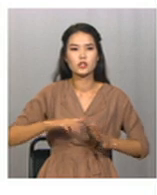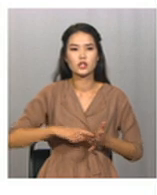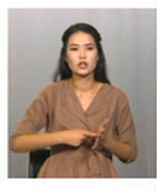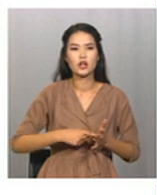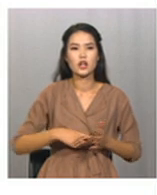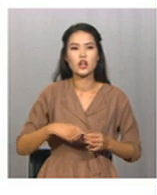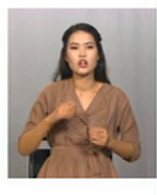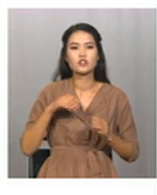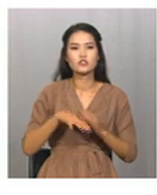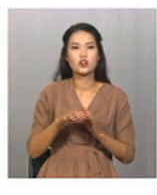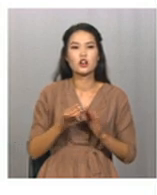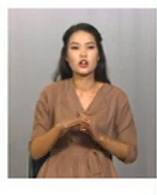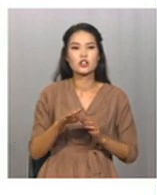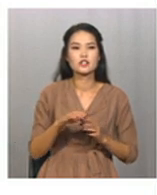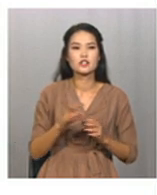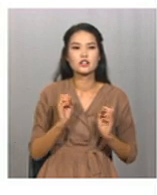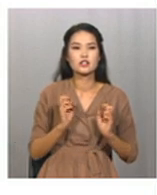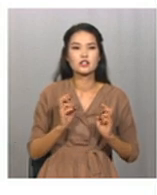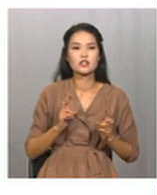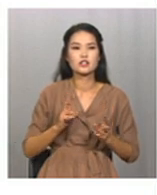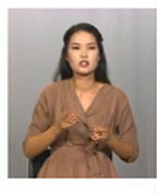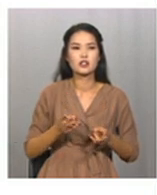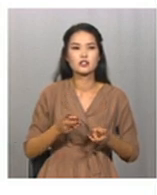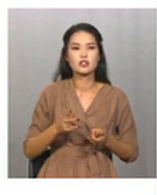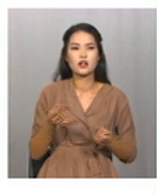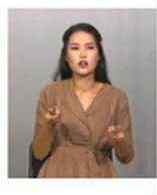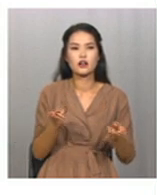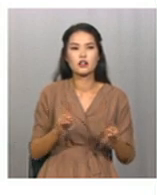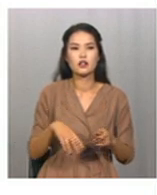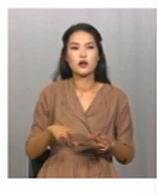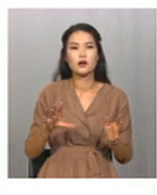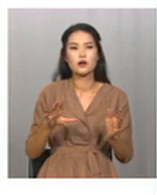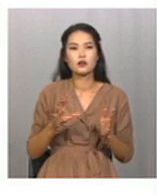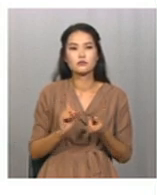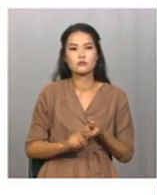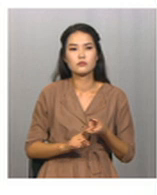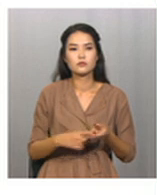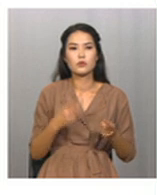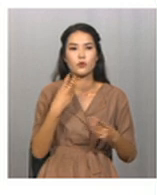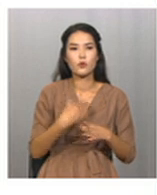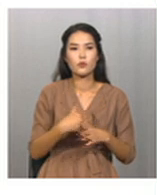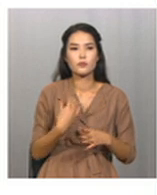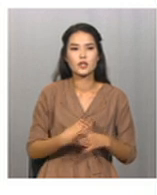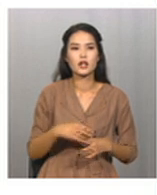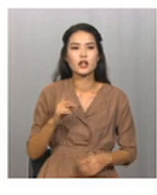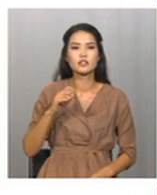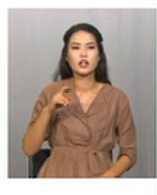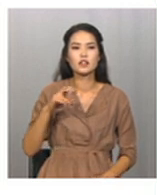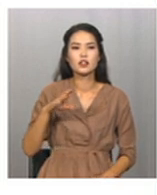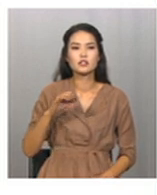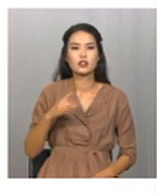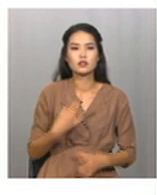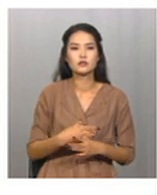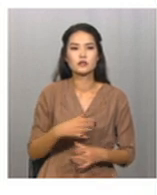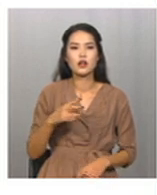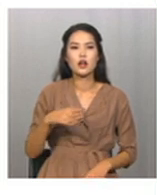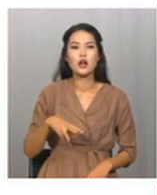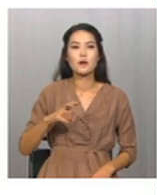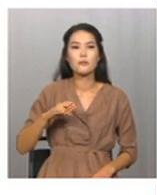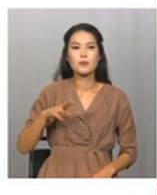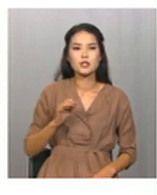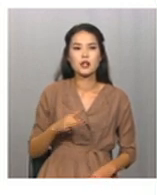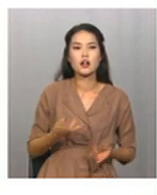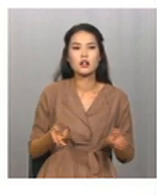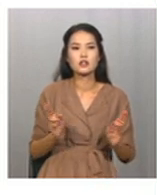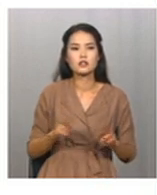орындарының шығарған зиянды қалдықтары бактериялардың көмегімен залалсыздандырылады. Метал қалдықтары